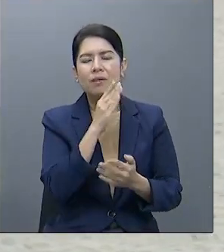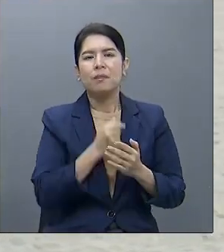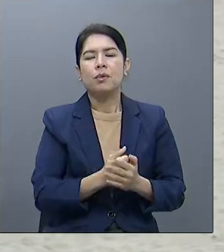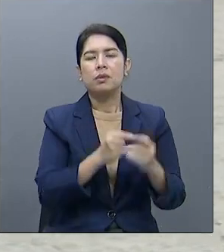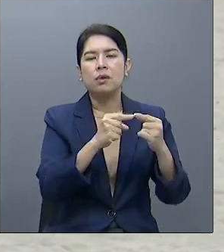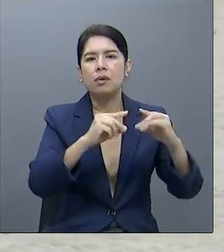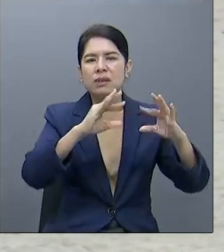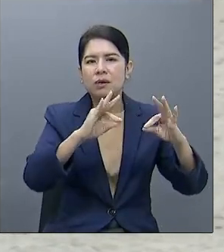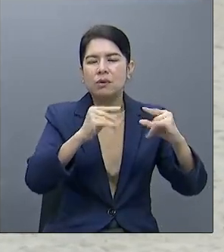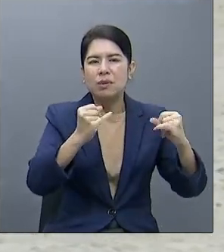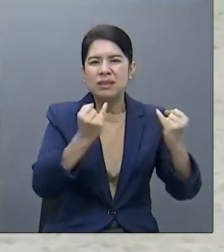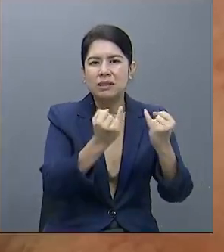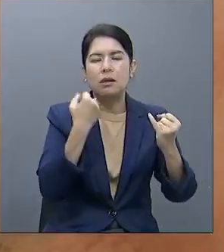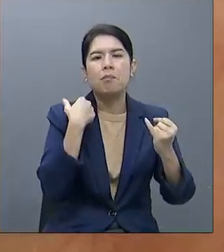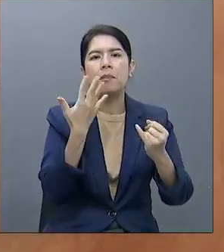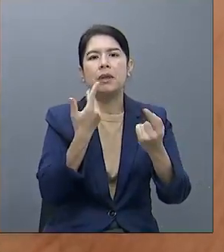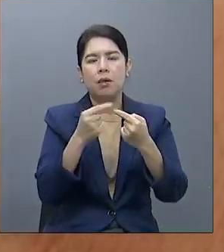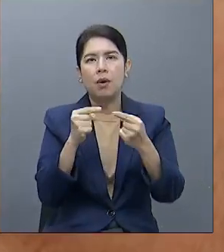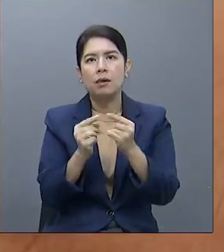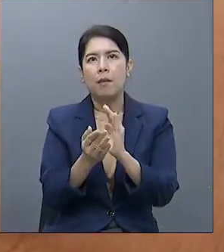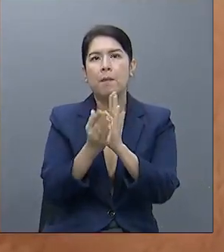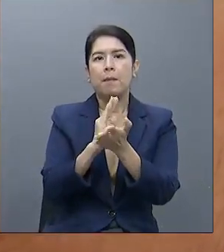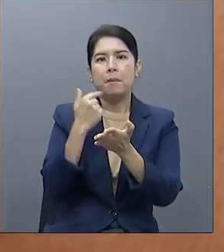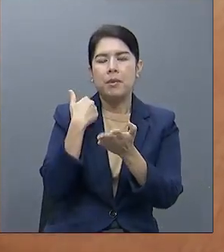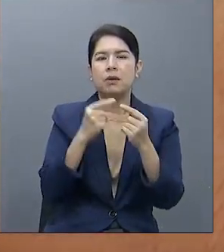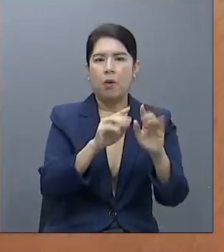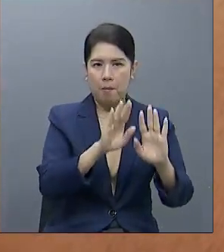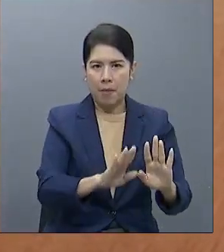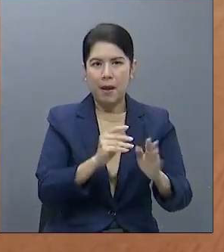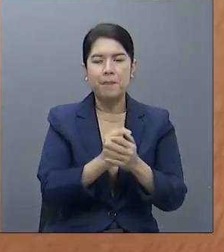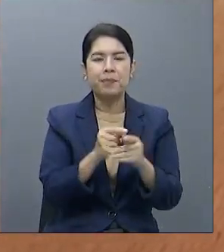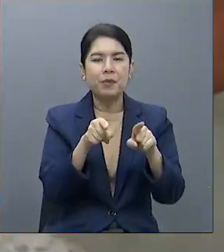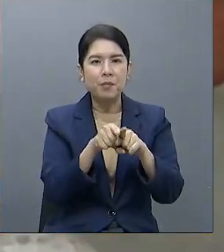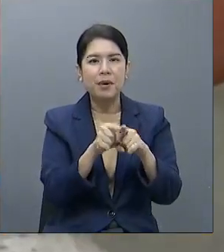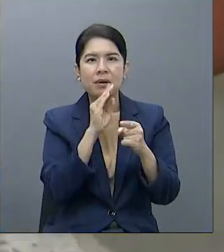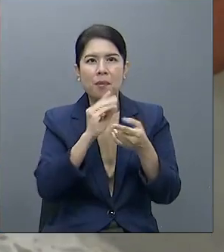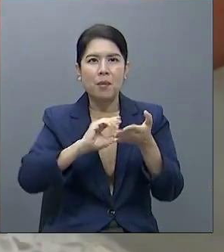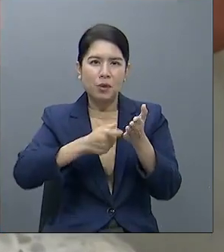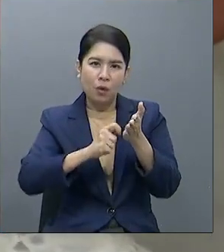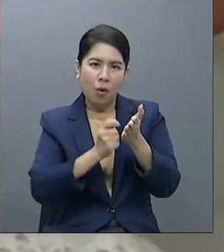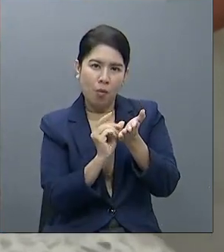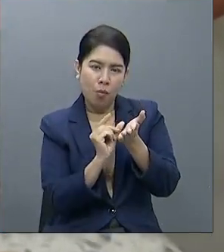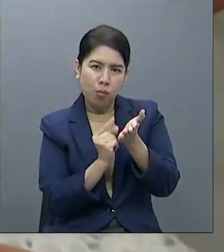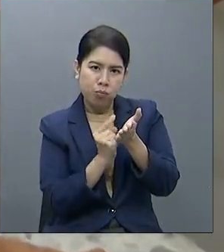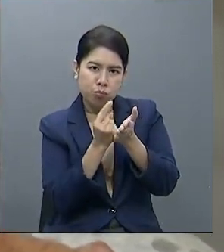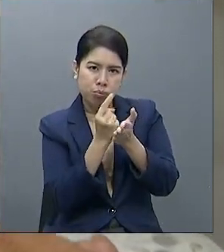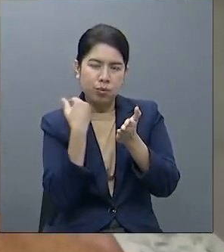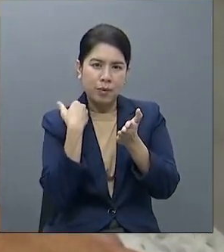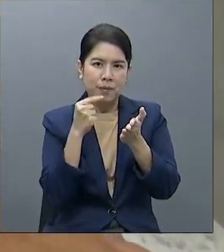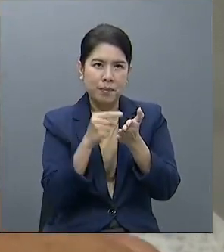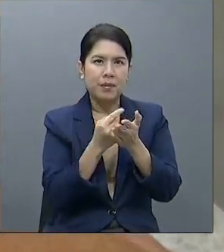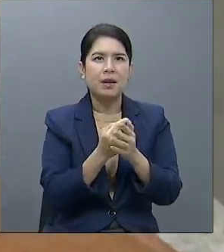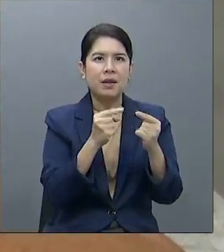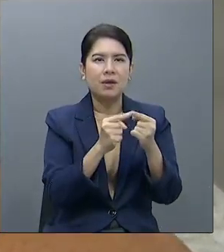ดนี้เราจึงคิดที่จะแปรรูปให้เป็นกาวแท่งกาวแท่งเนี่ยจะมีลักษณะเป็นแท่งกึ่งแข็งกึ่งเหลวใช้ปริมาณ